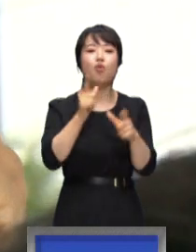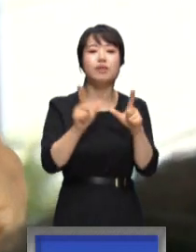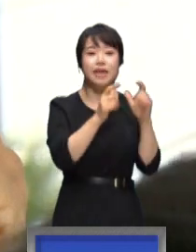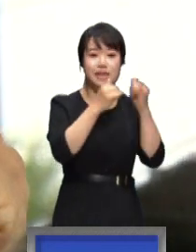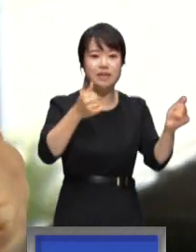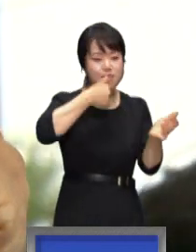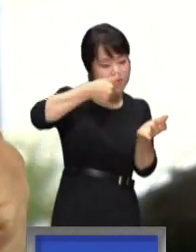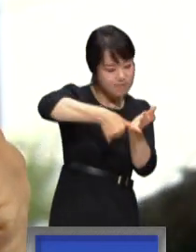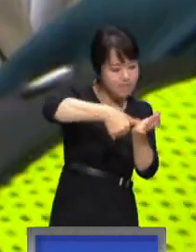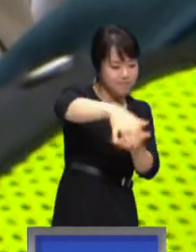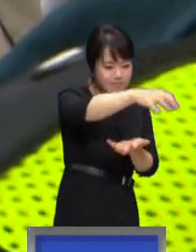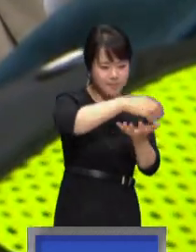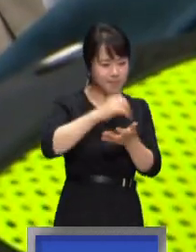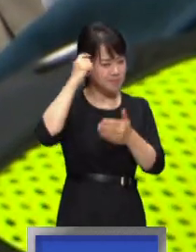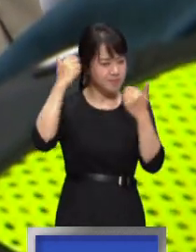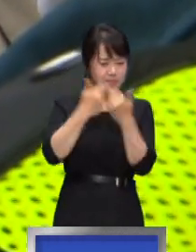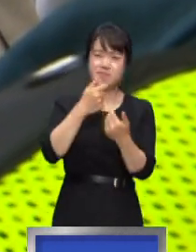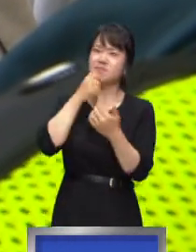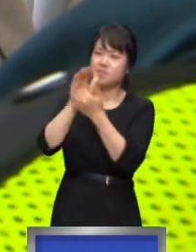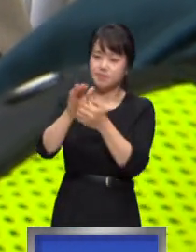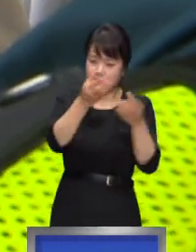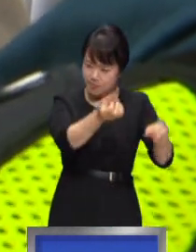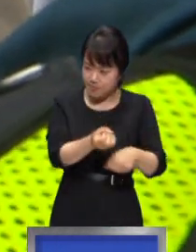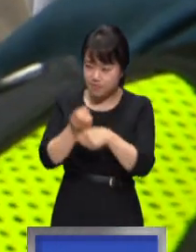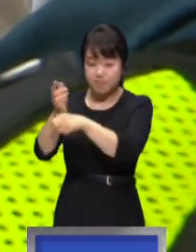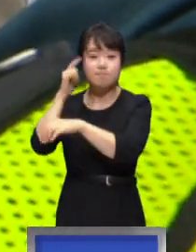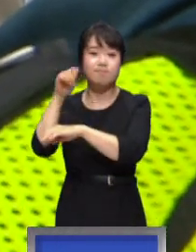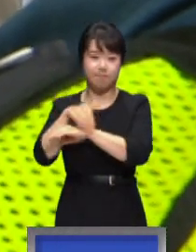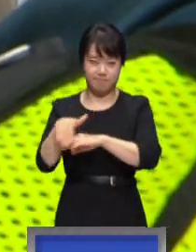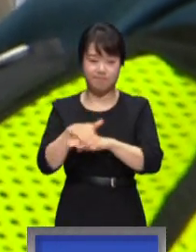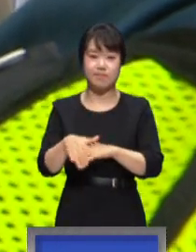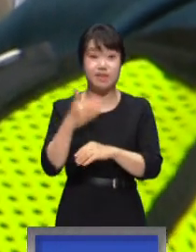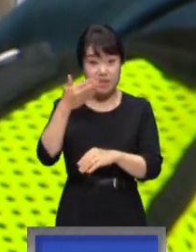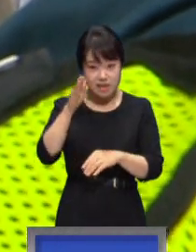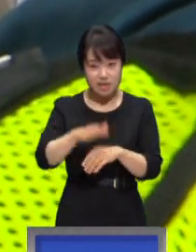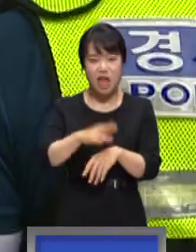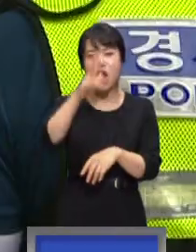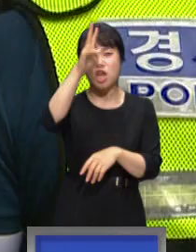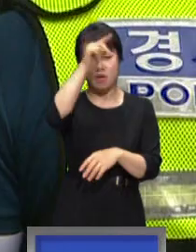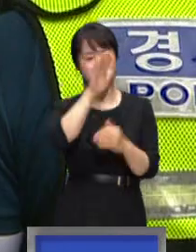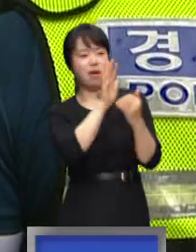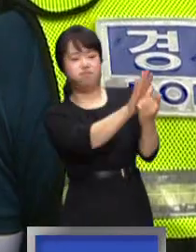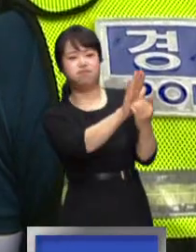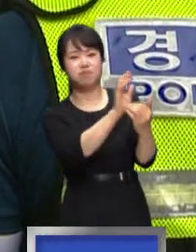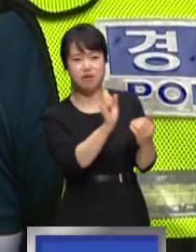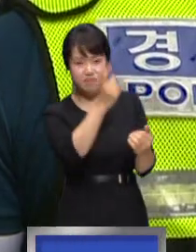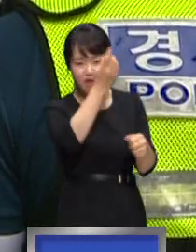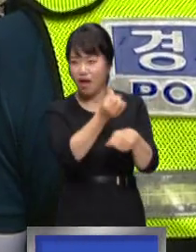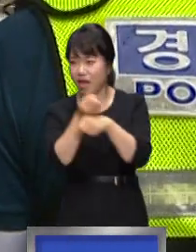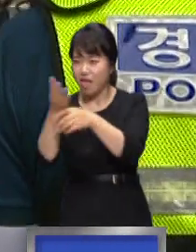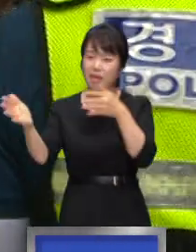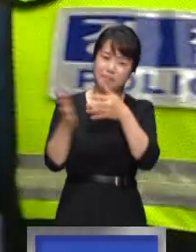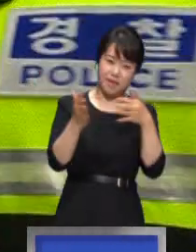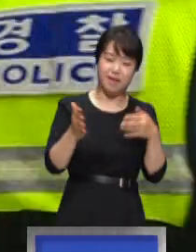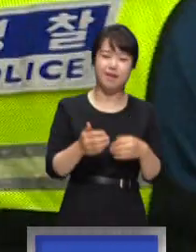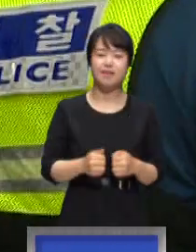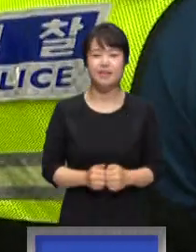서명이 담긴 항의서한 전달도 계획돼 있었습니다. 하지만 경찰의 제지로 이뤄지지는